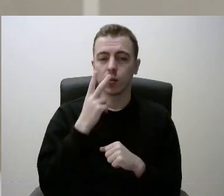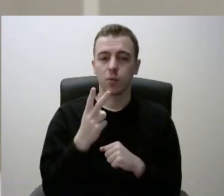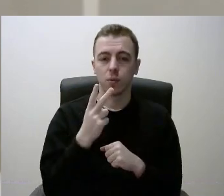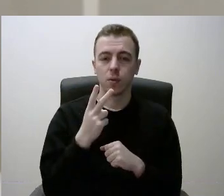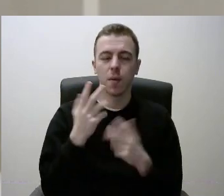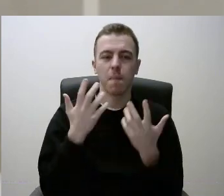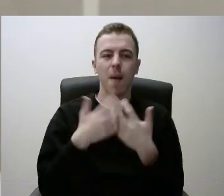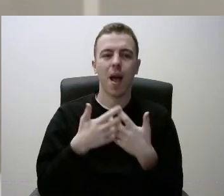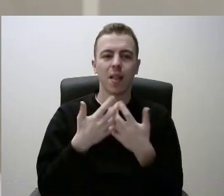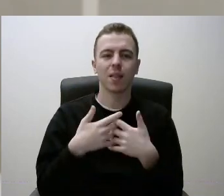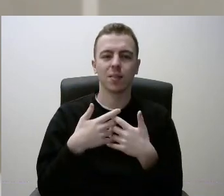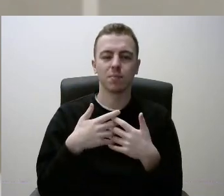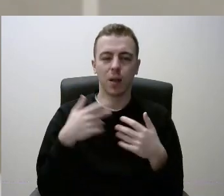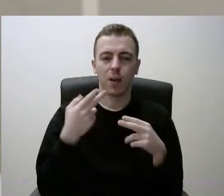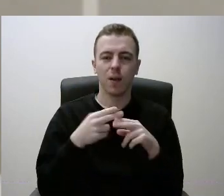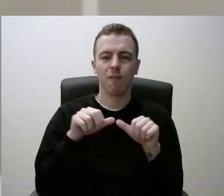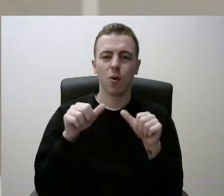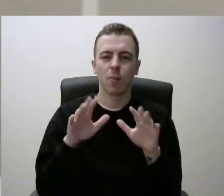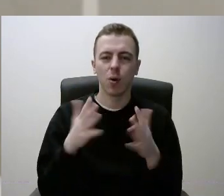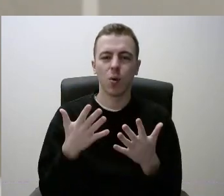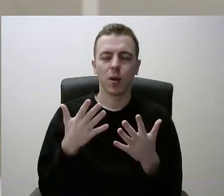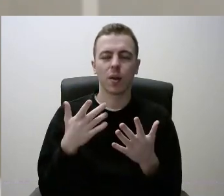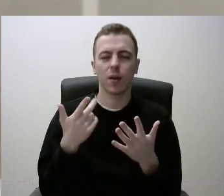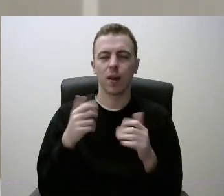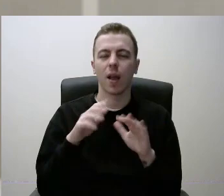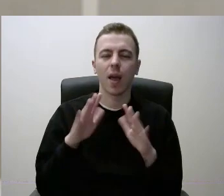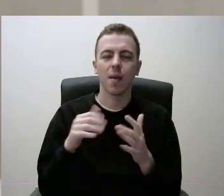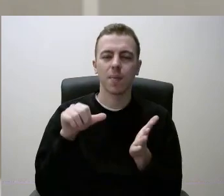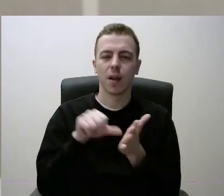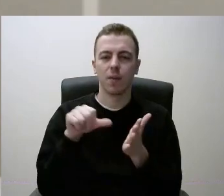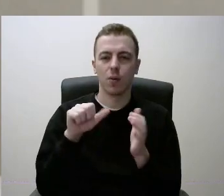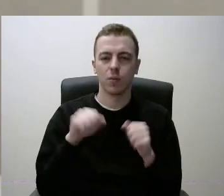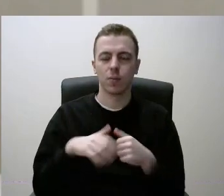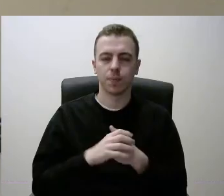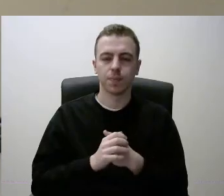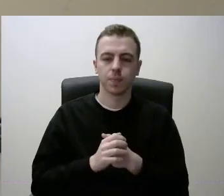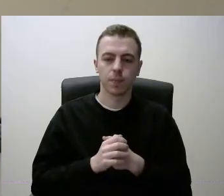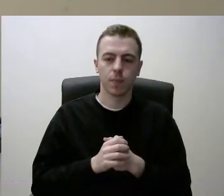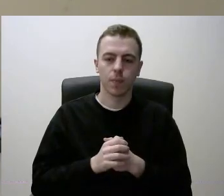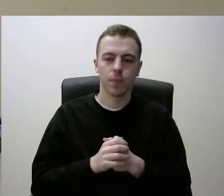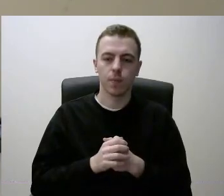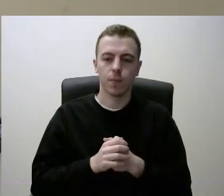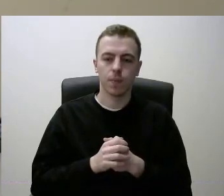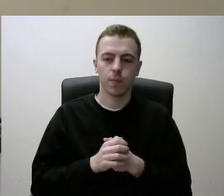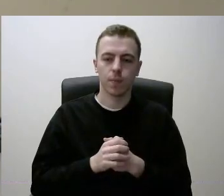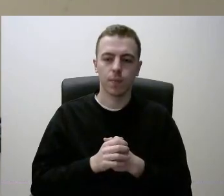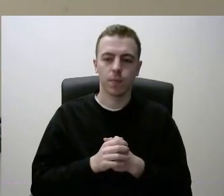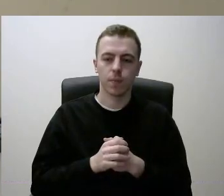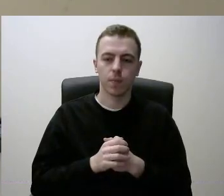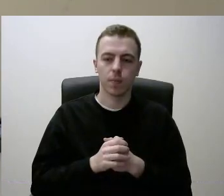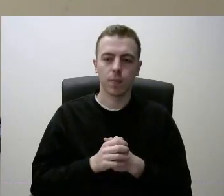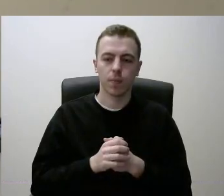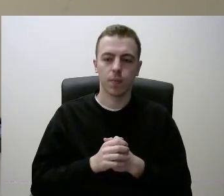mechanizme. Kokia forma, kokiu principu miestas dalyvauja, gali Ačiū, dalyvauti. Tą mes girdėjom iš jūsų. Taip, toliau.